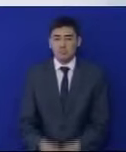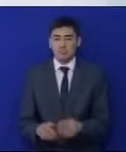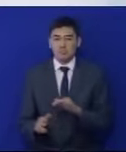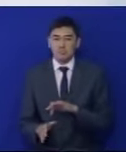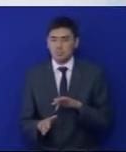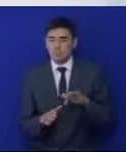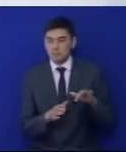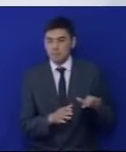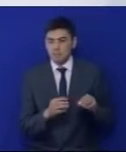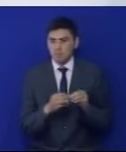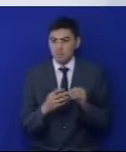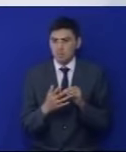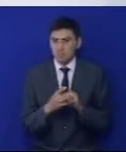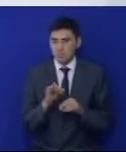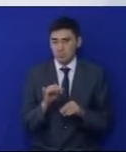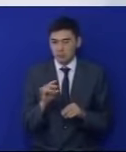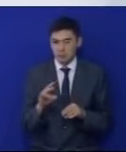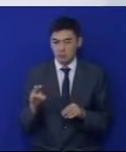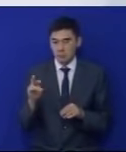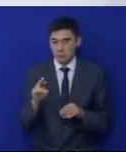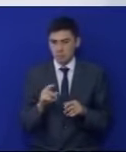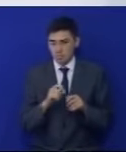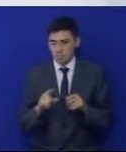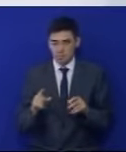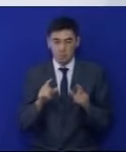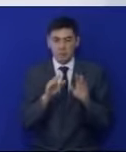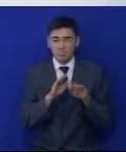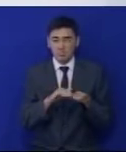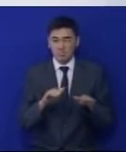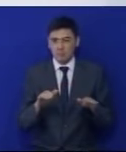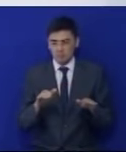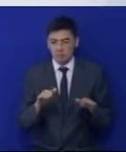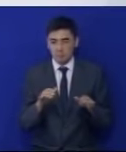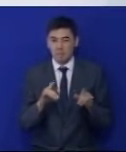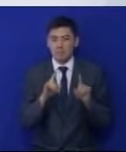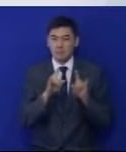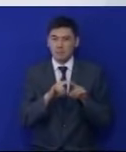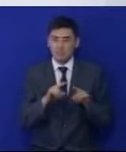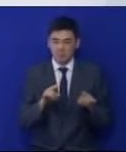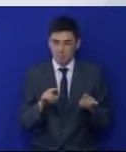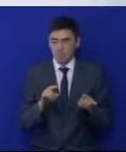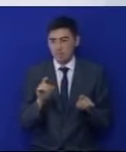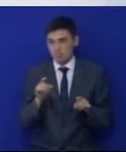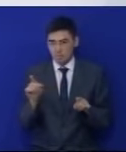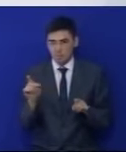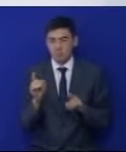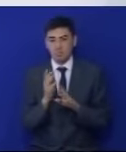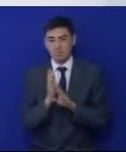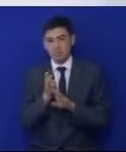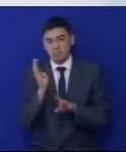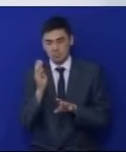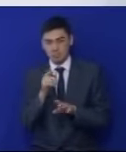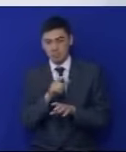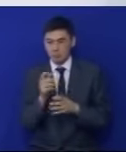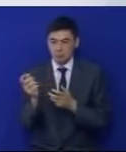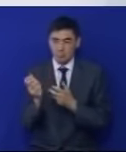Өзгеде жаңалықтар, 15 маусымнан баста балаларды мектепке дейінгі мемлекеттік мекемелерге жаппай қабылдау жүргізілді. Естеріңізге сала